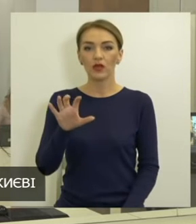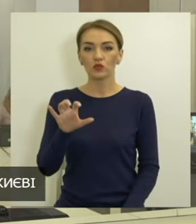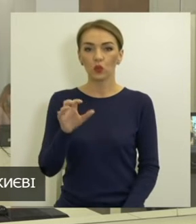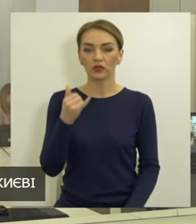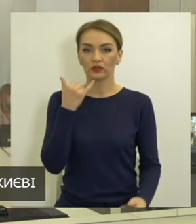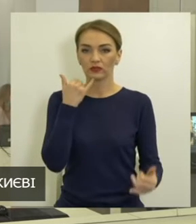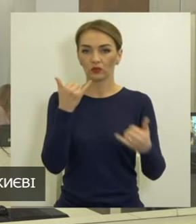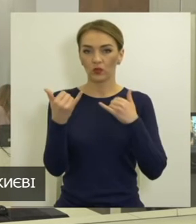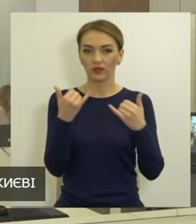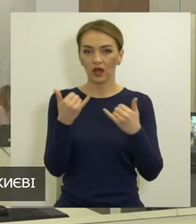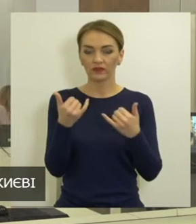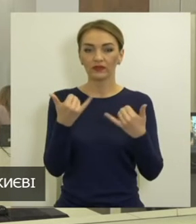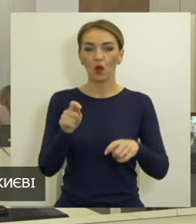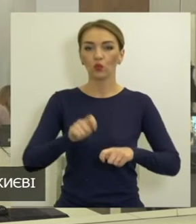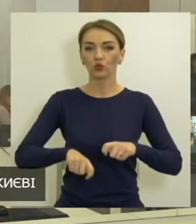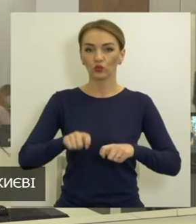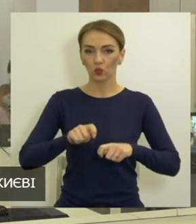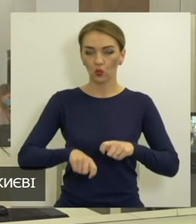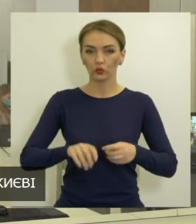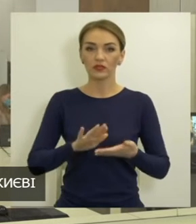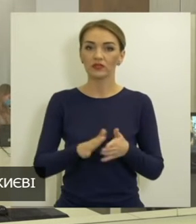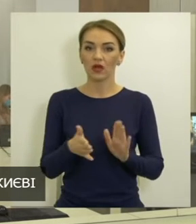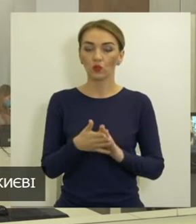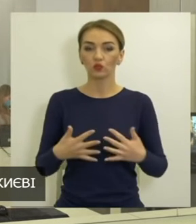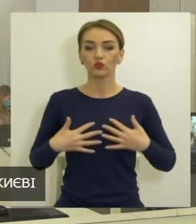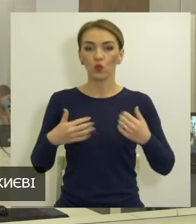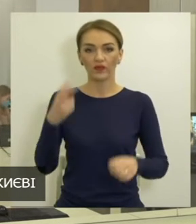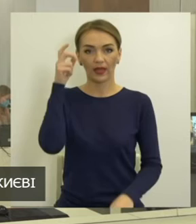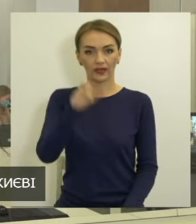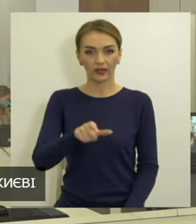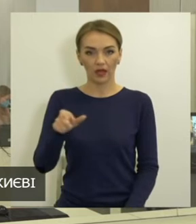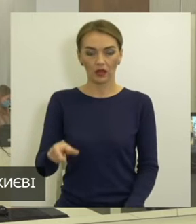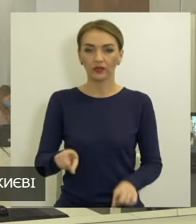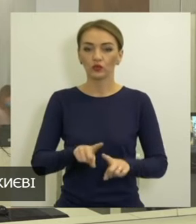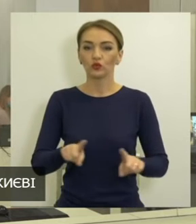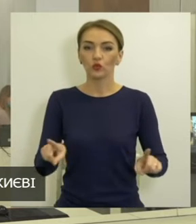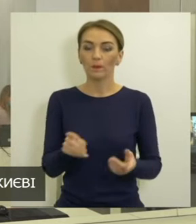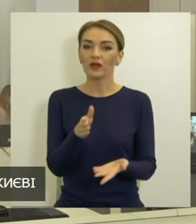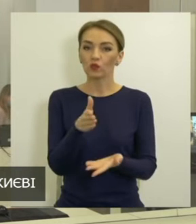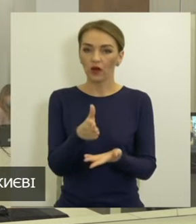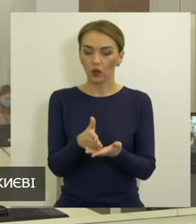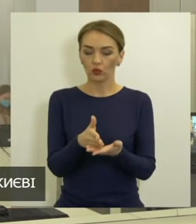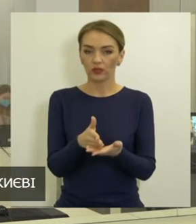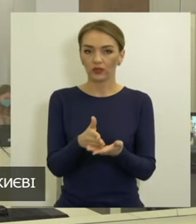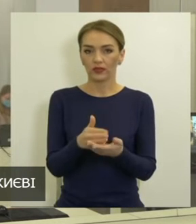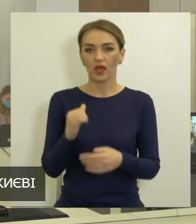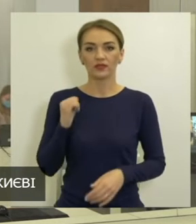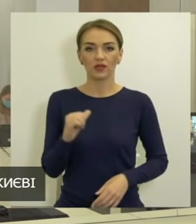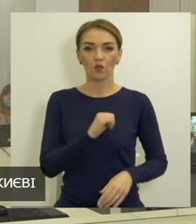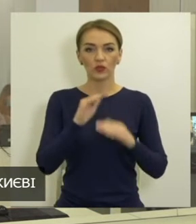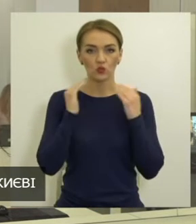телефонів контактів для контролю стану здоров'я киян, що перебувають на